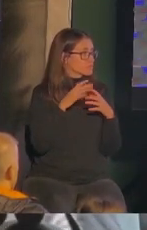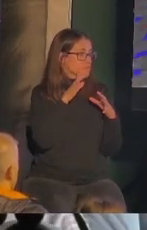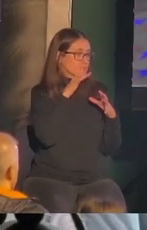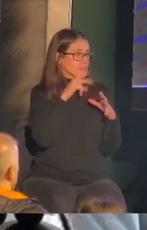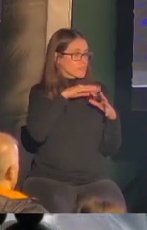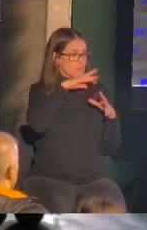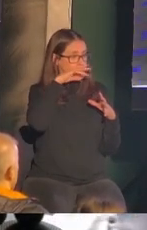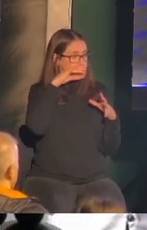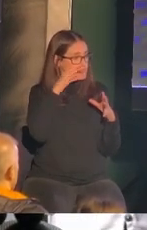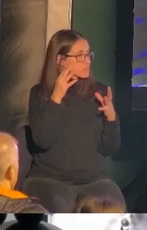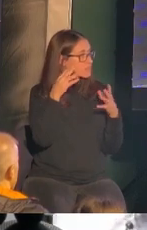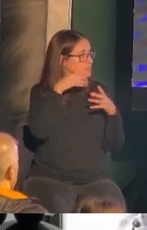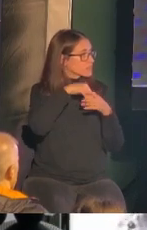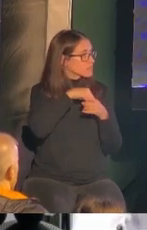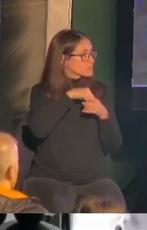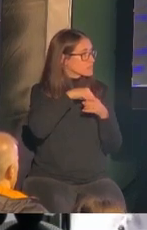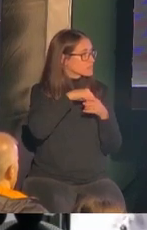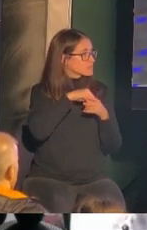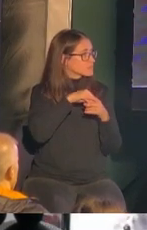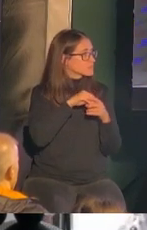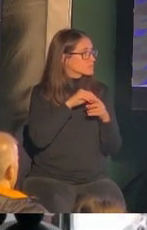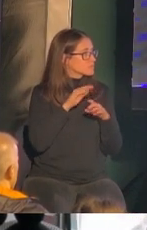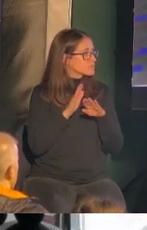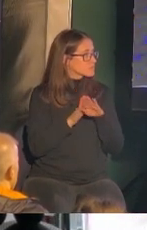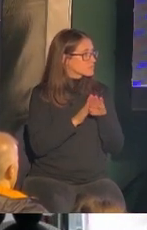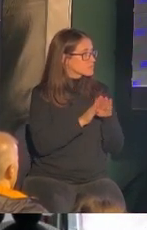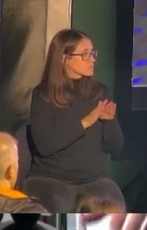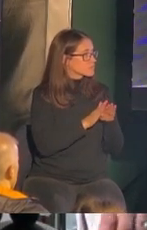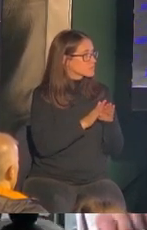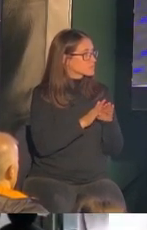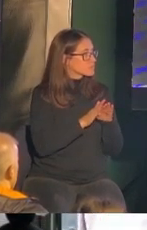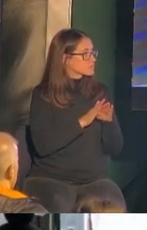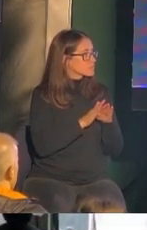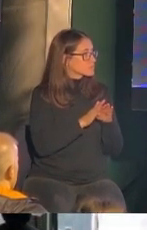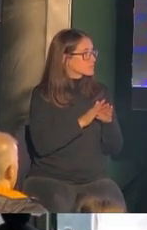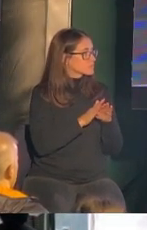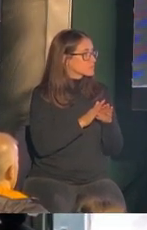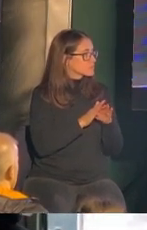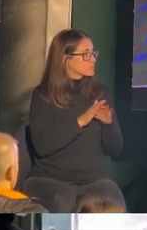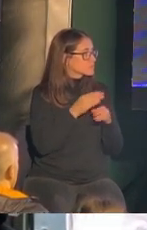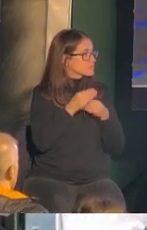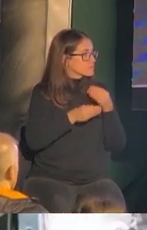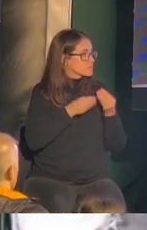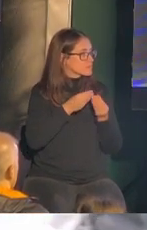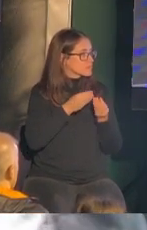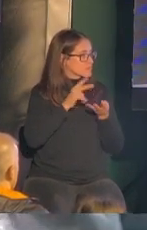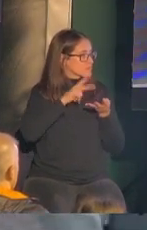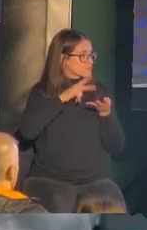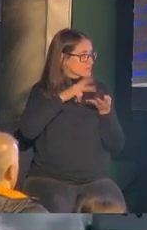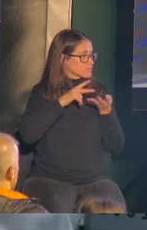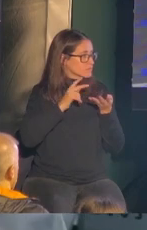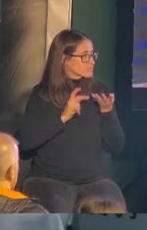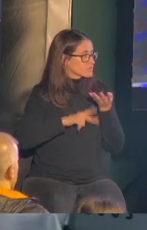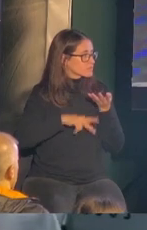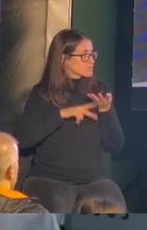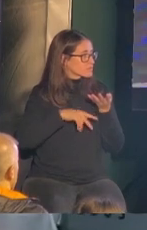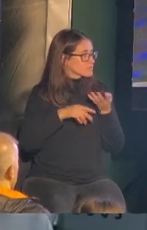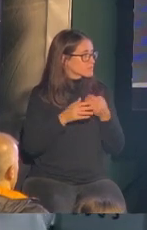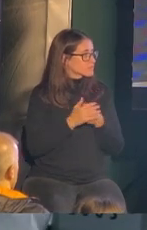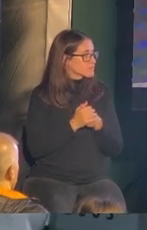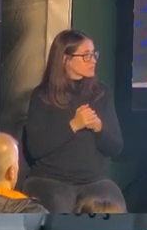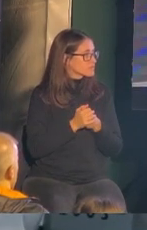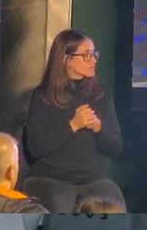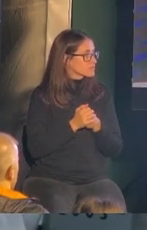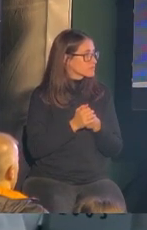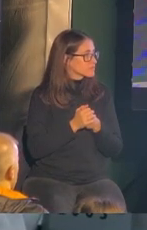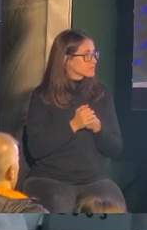aromàtica, i per l'altre cantó, el Martí, em passarà pel... amb ajuda d'un colador o